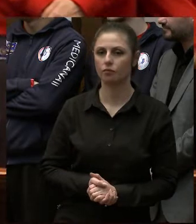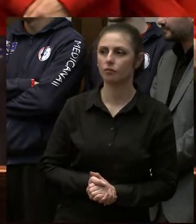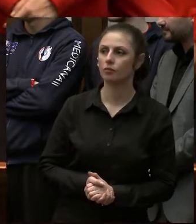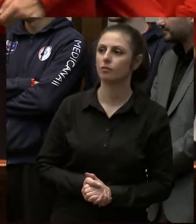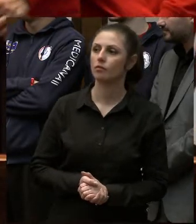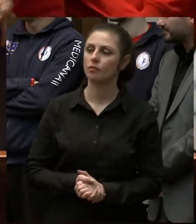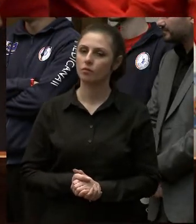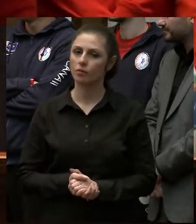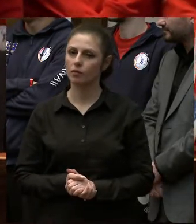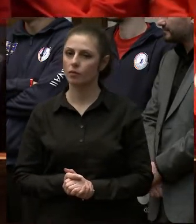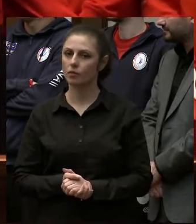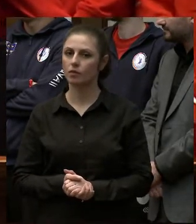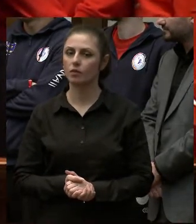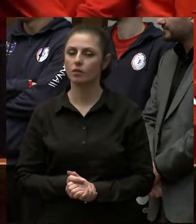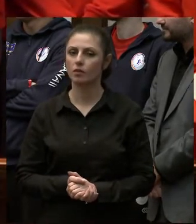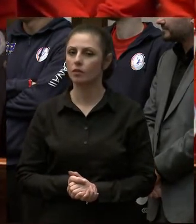arada